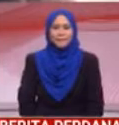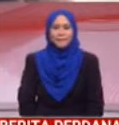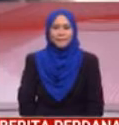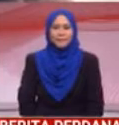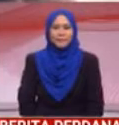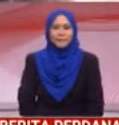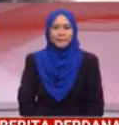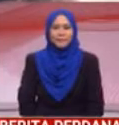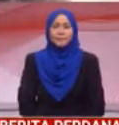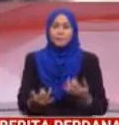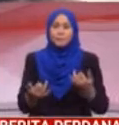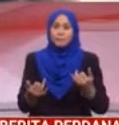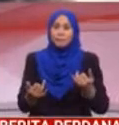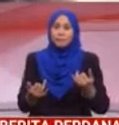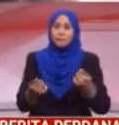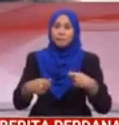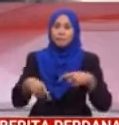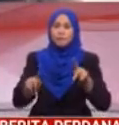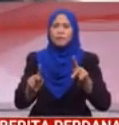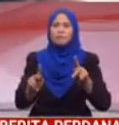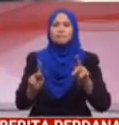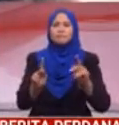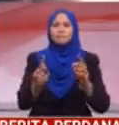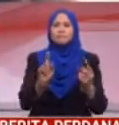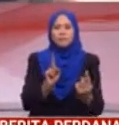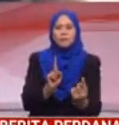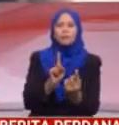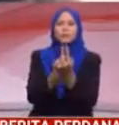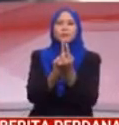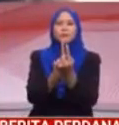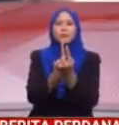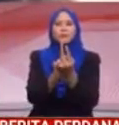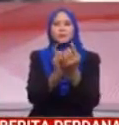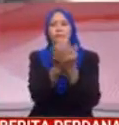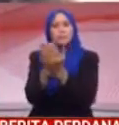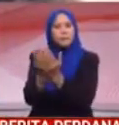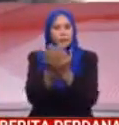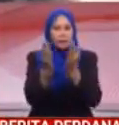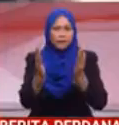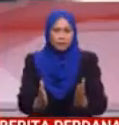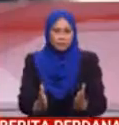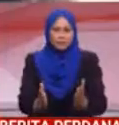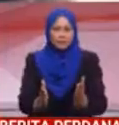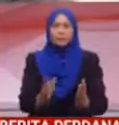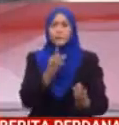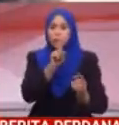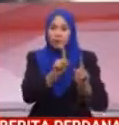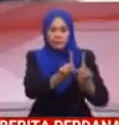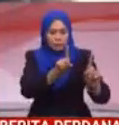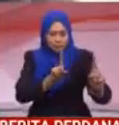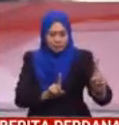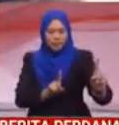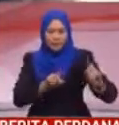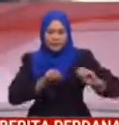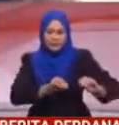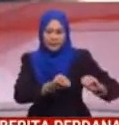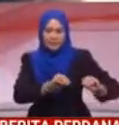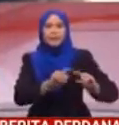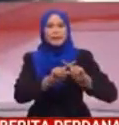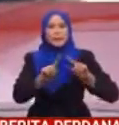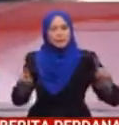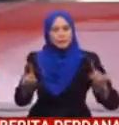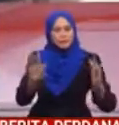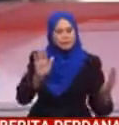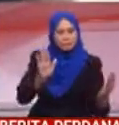Ini membuka ruang untuk kami bertemu dengan lebih dekat dengan pelajar meskipun mempunyai social distancing, namun mereka di hadapan mata